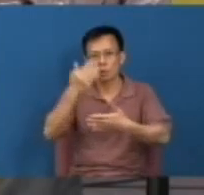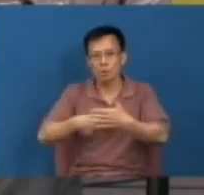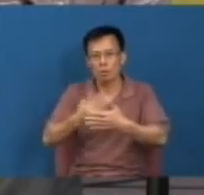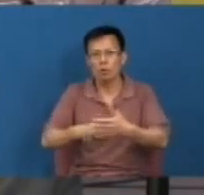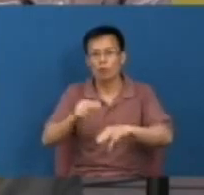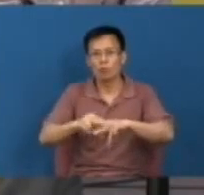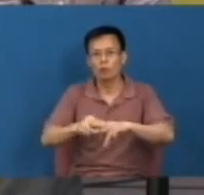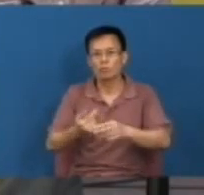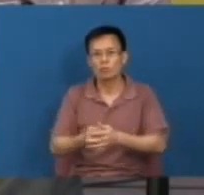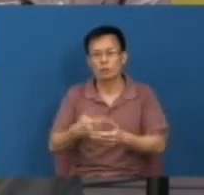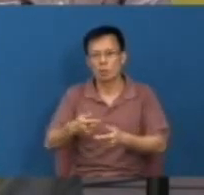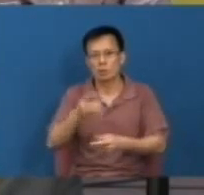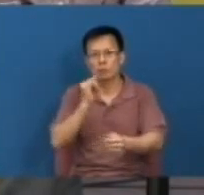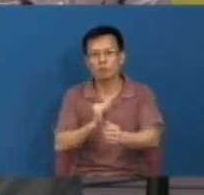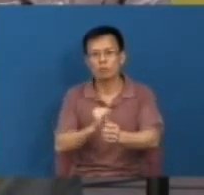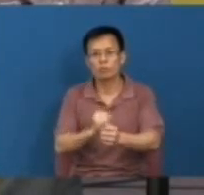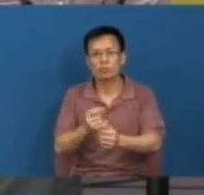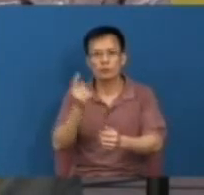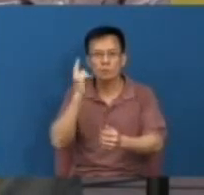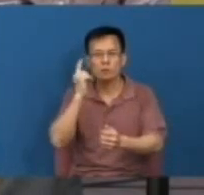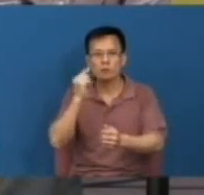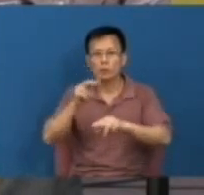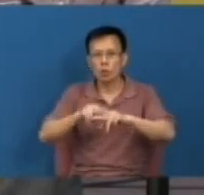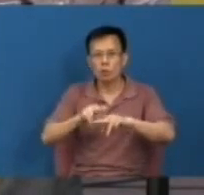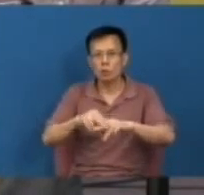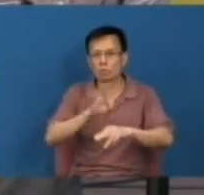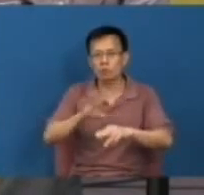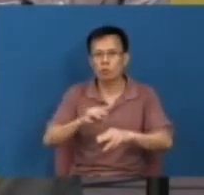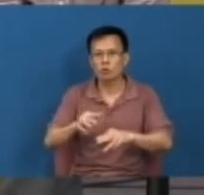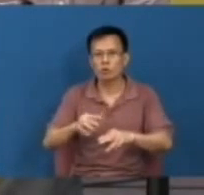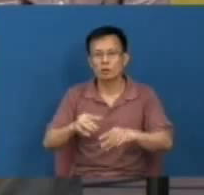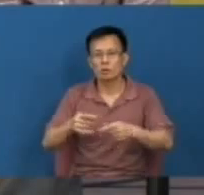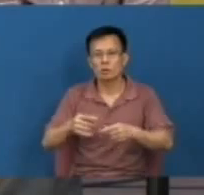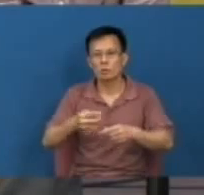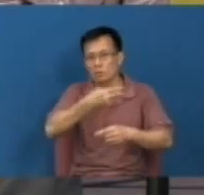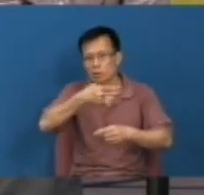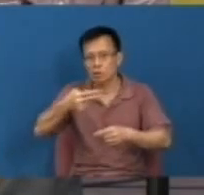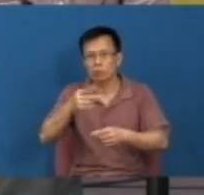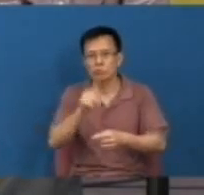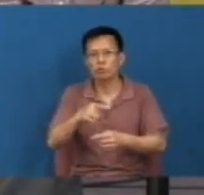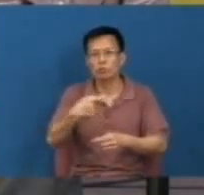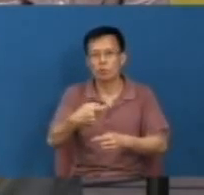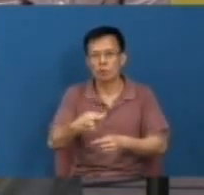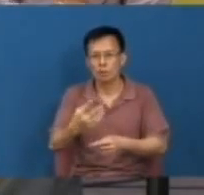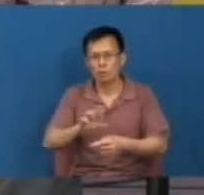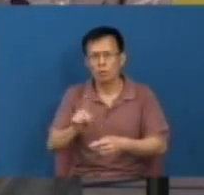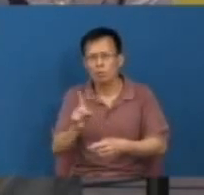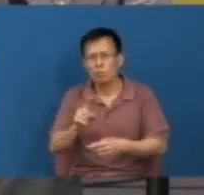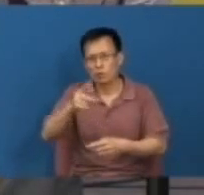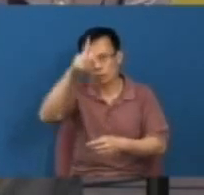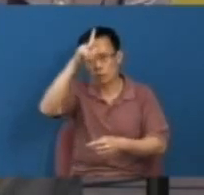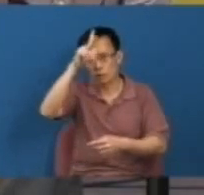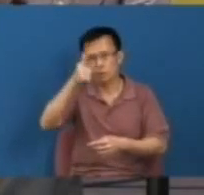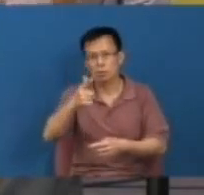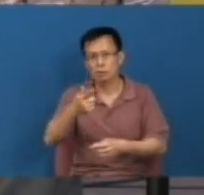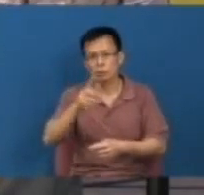但係其實呢樣嘢係唔合法噶嘛，係人都知道按金係唔可以抵償個租金噶嘛。點解作為政府官員，佢可以咁樣慫恿啲租客唔去交